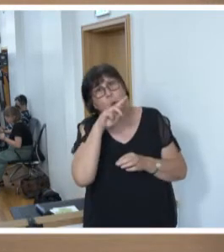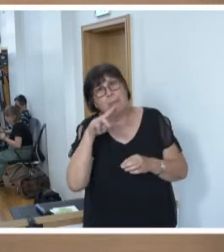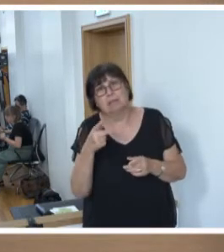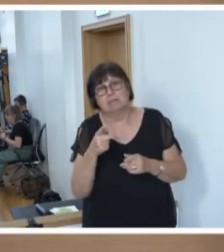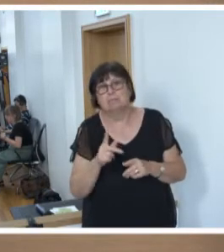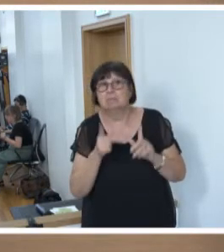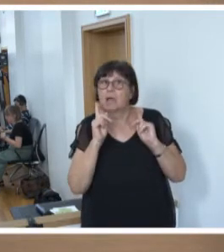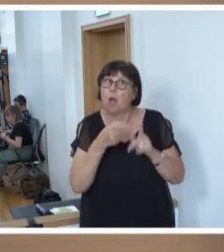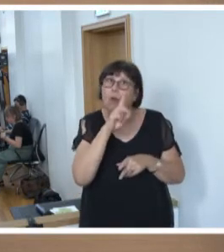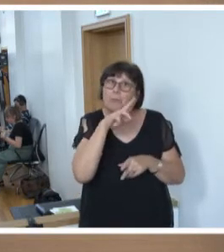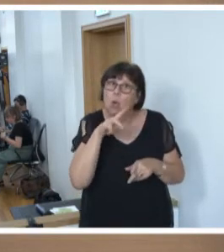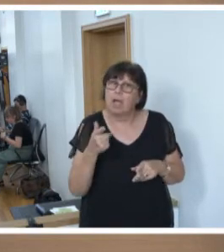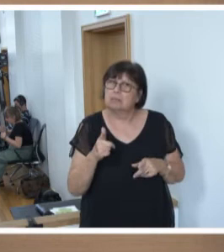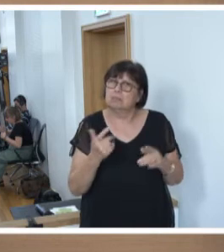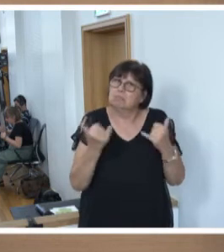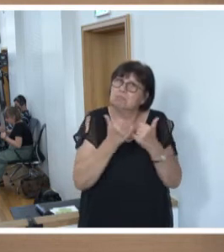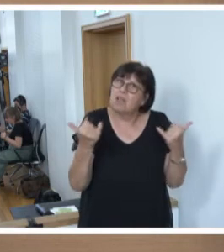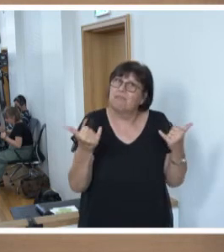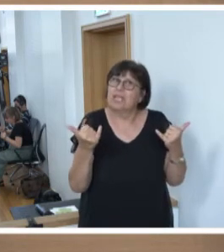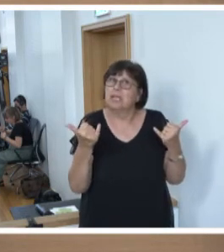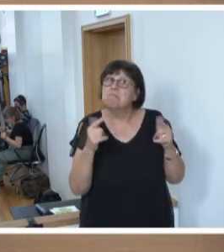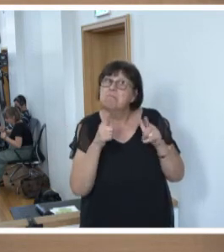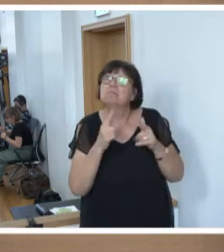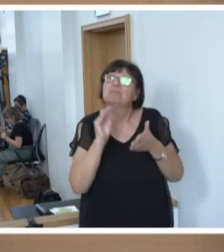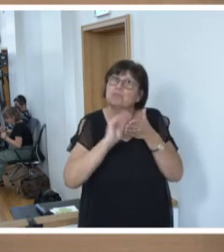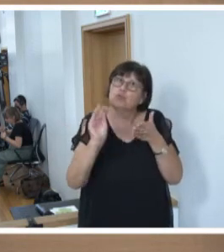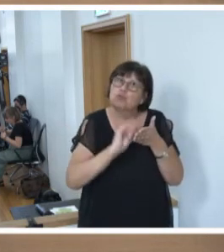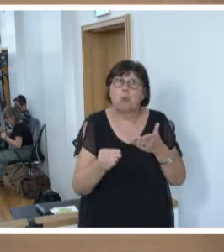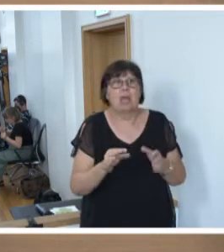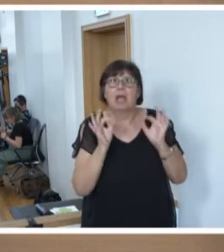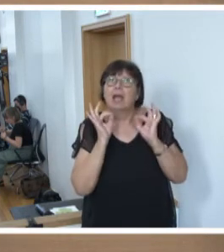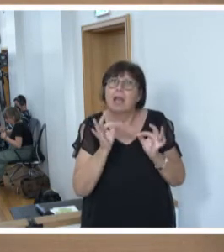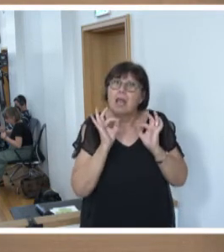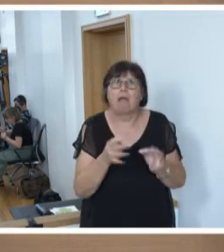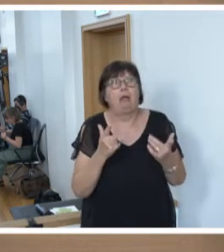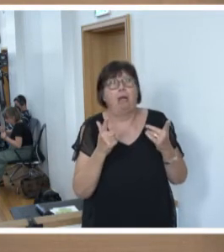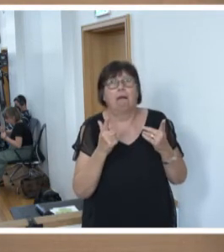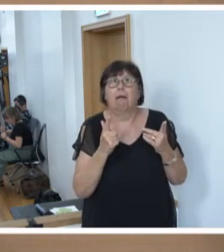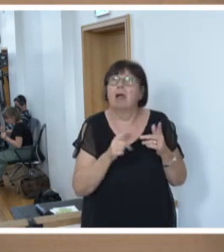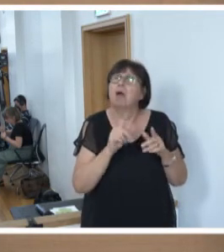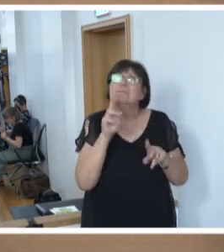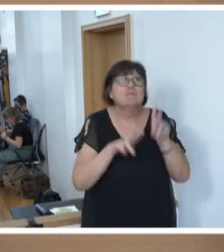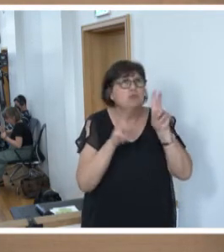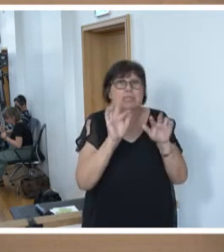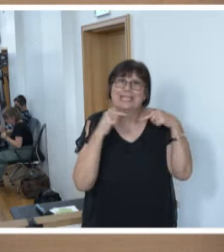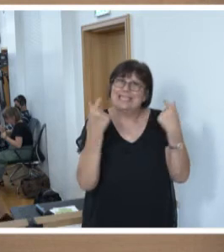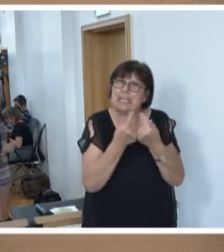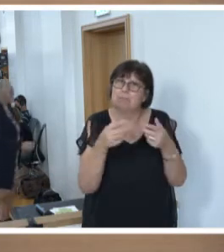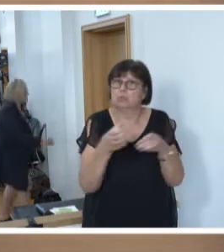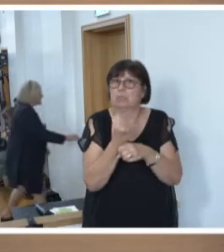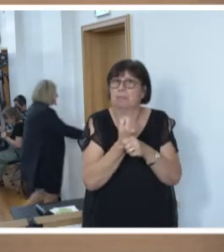werden wir auch beobachten, wie sich das Gesetz auf die Schullandschaft, auf die Lehrkräfte, die multiprofessionellen Teams und die Zusammenarbeit